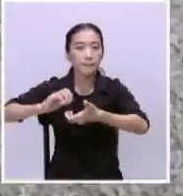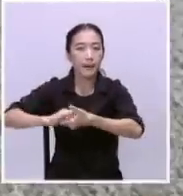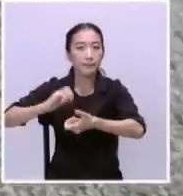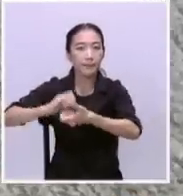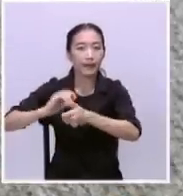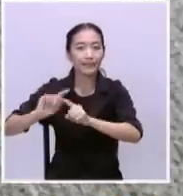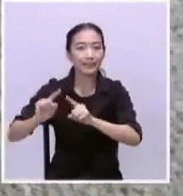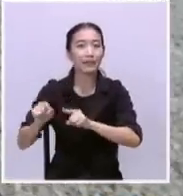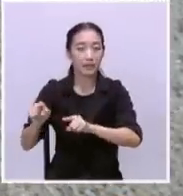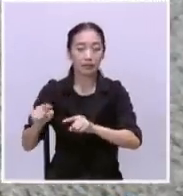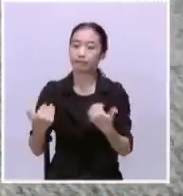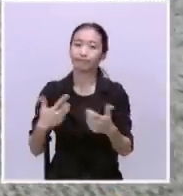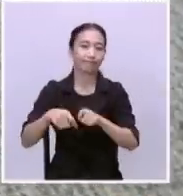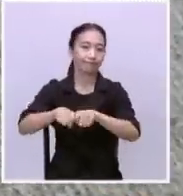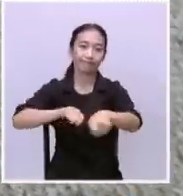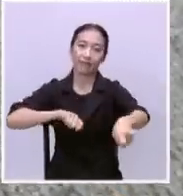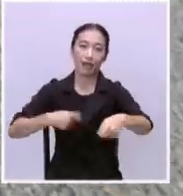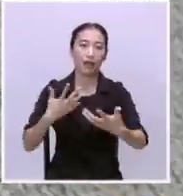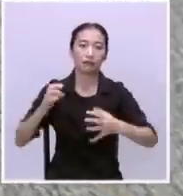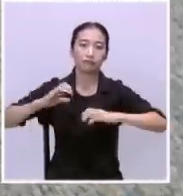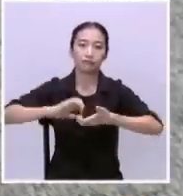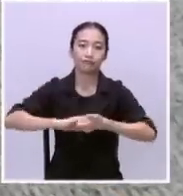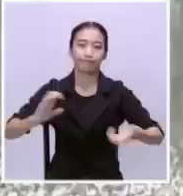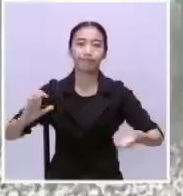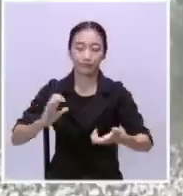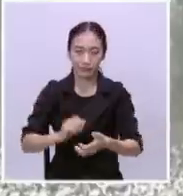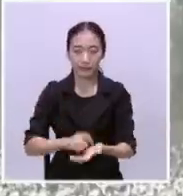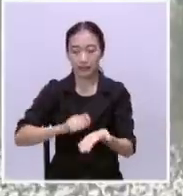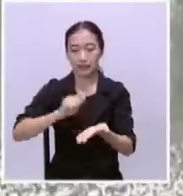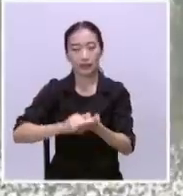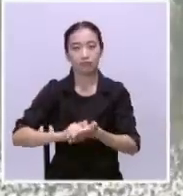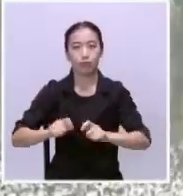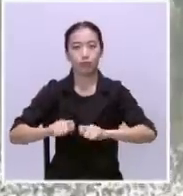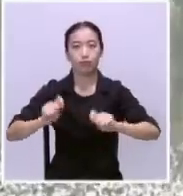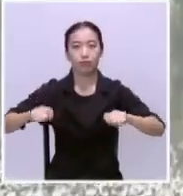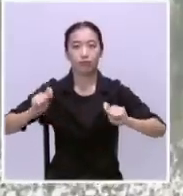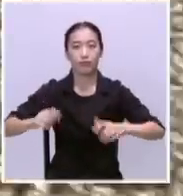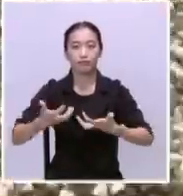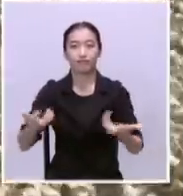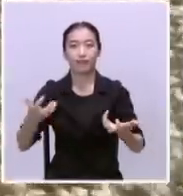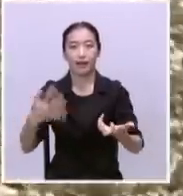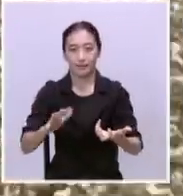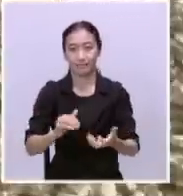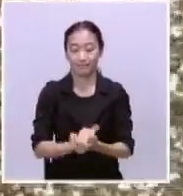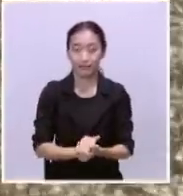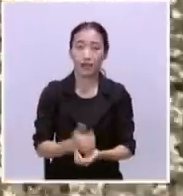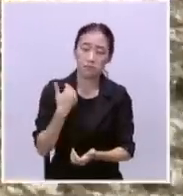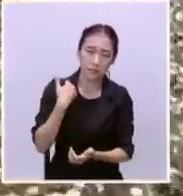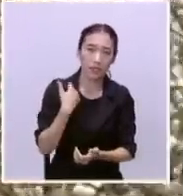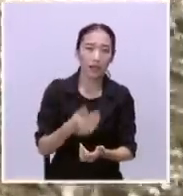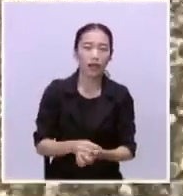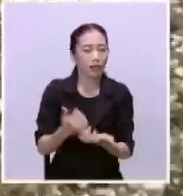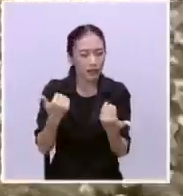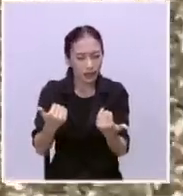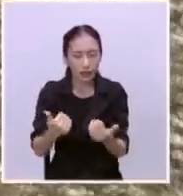รณีซินเจียงน่าจะต้องตามเรื่องนี้ต่อกันยาวๆอีกต่อไปนะคะว่าจะมีแบรนด์ไหนอีกแล้วก็ท้ายสุดแล้วเนี่ยแบรนด์แต่ละแบรนด์